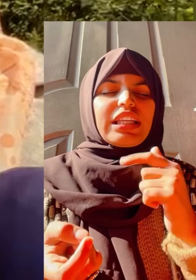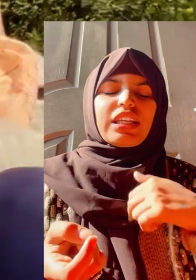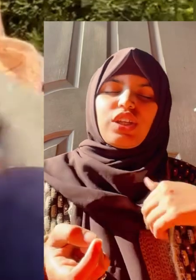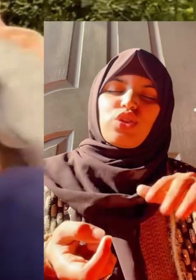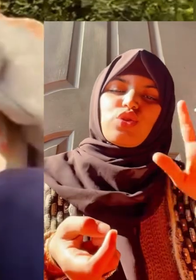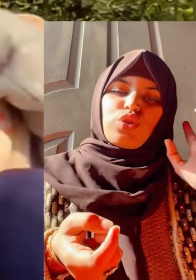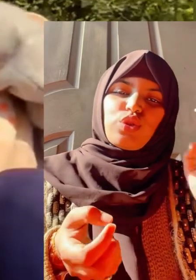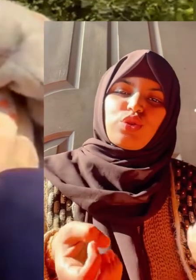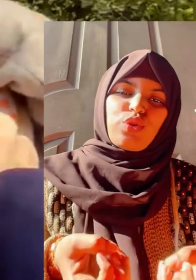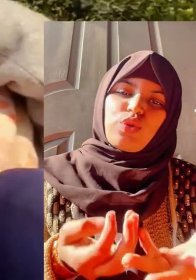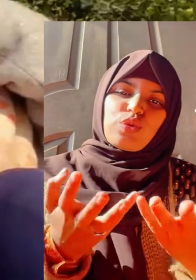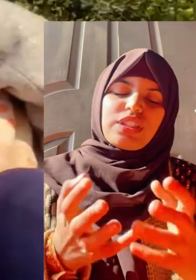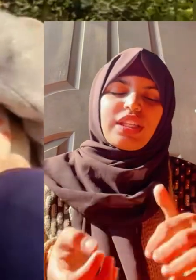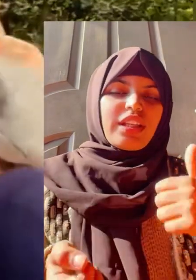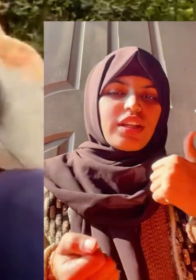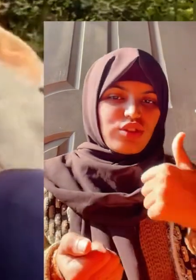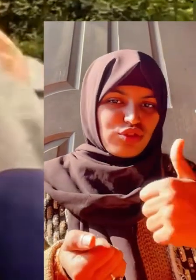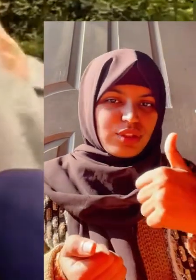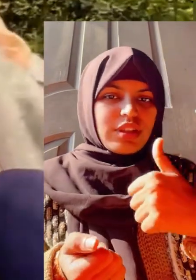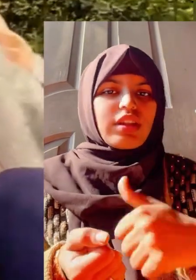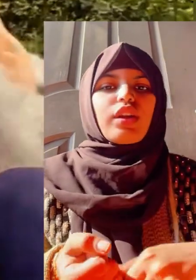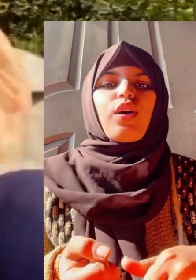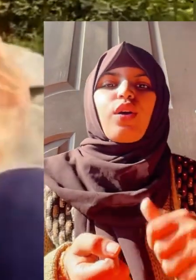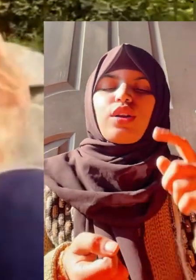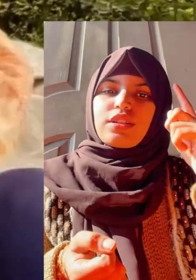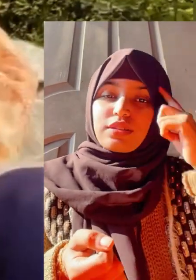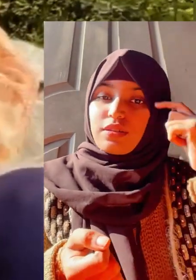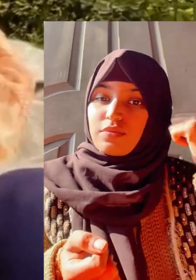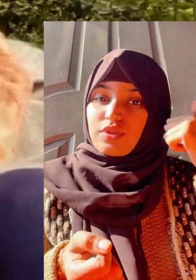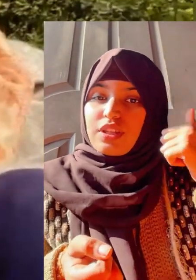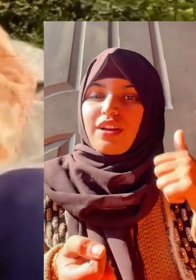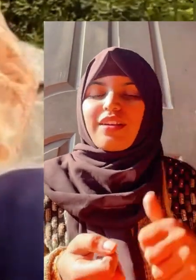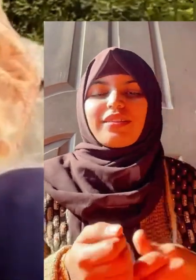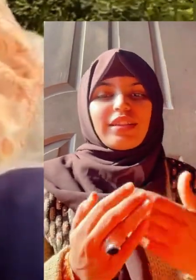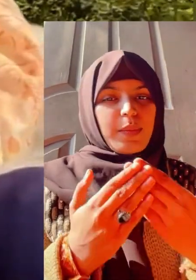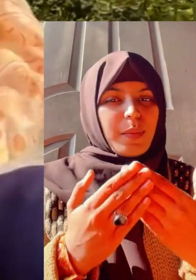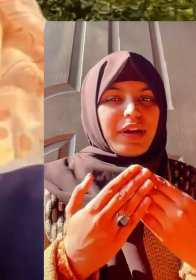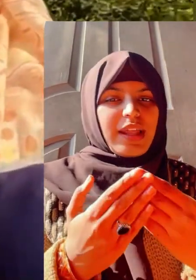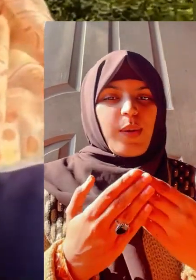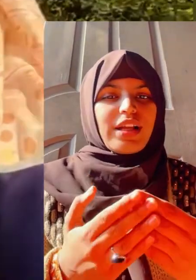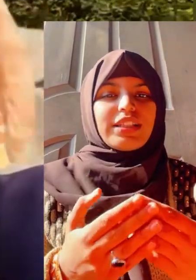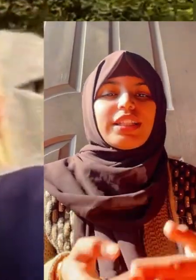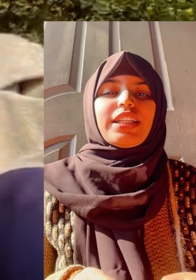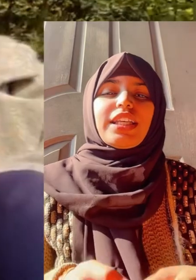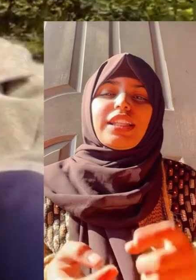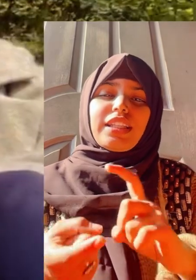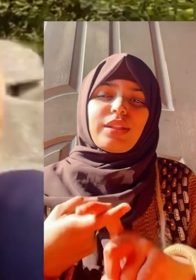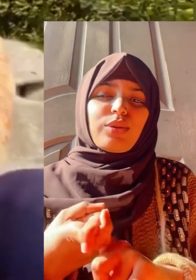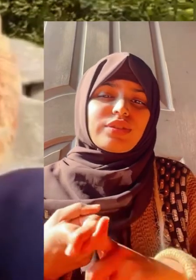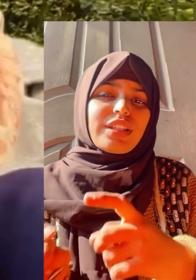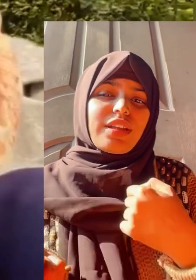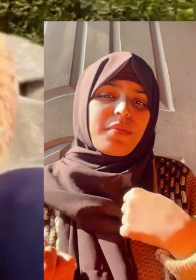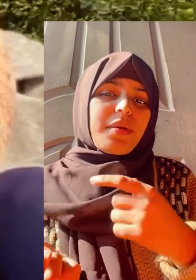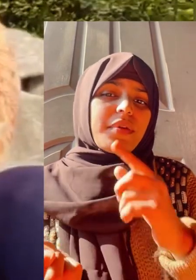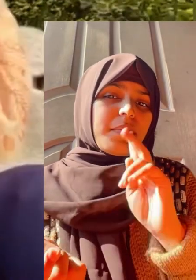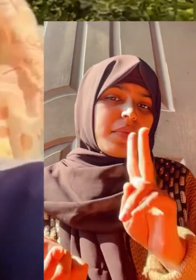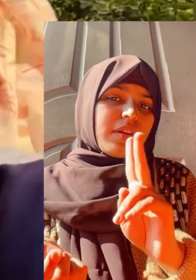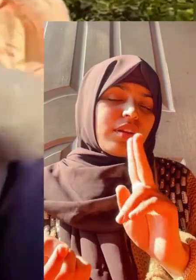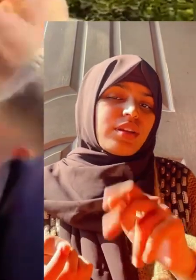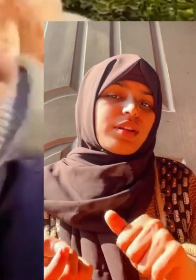है, समझदार है, सबसे बड़ी बात है इंटेलिजेंट है, पढ़ने वाली है। पढ़ने वाली तो मैं भी सी, बस मैं थोड़ा ही ना खराब हो